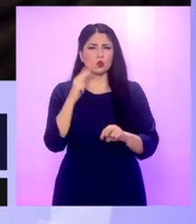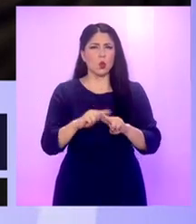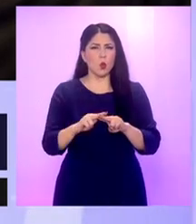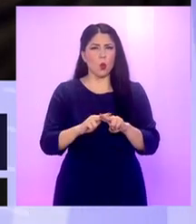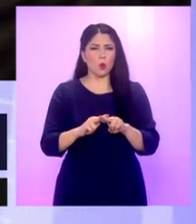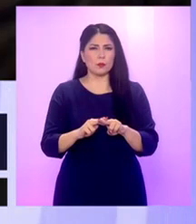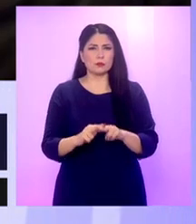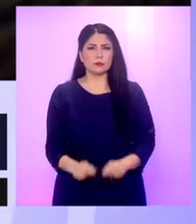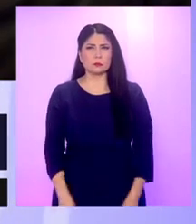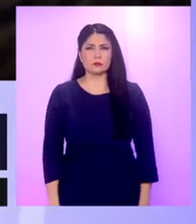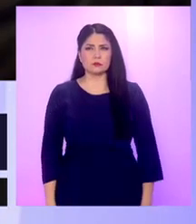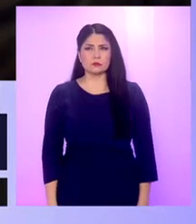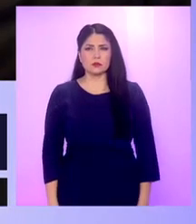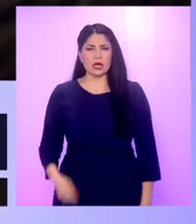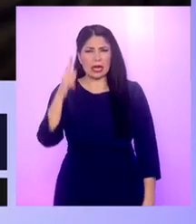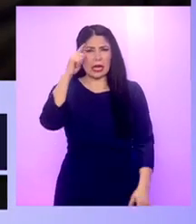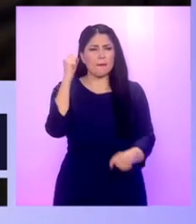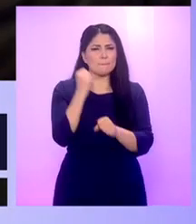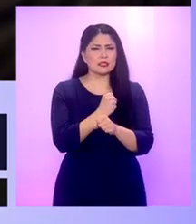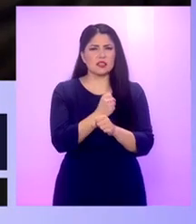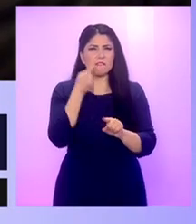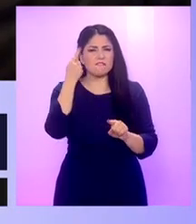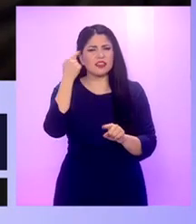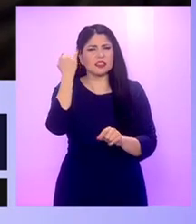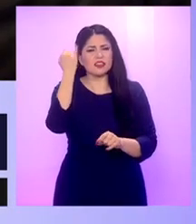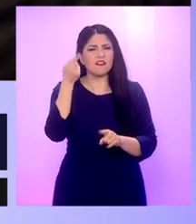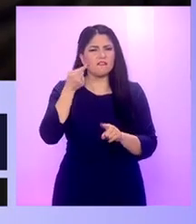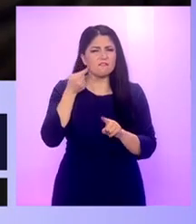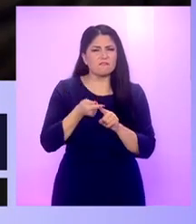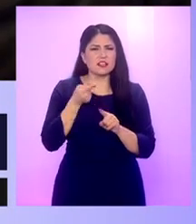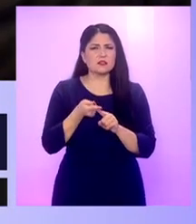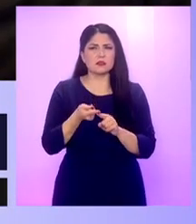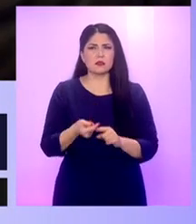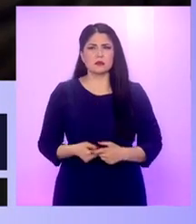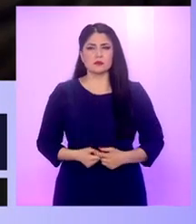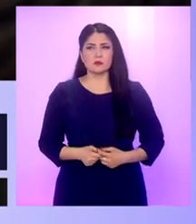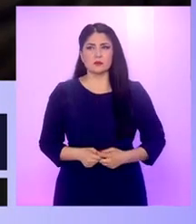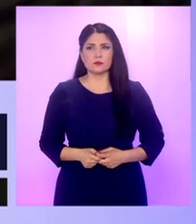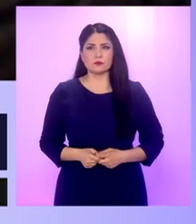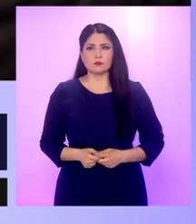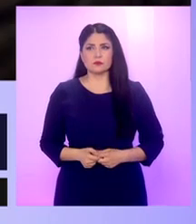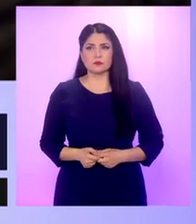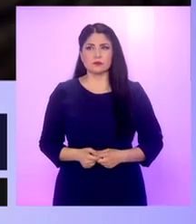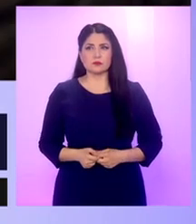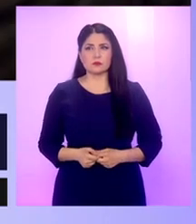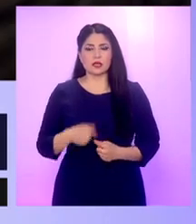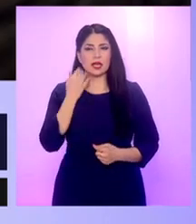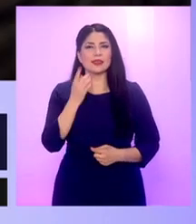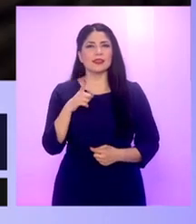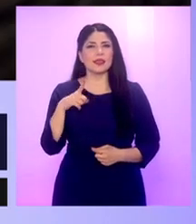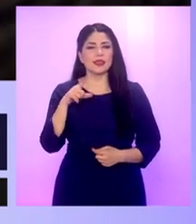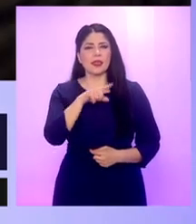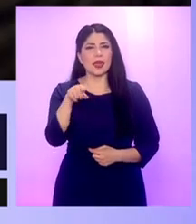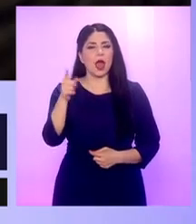modul acela, capsomania aceea fixistă, sticloasă, cu care atunci, din considerente